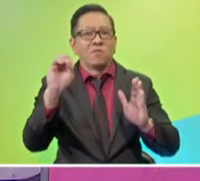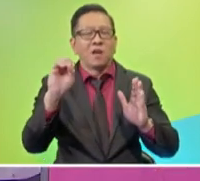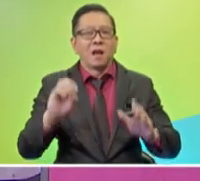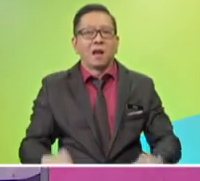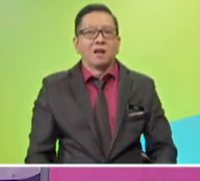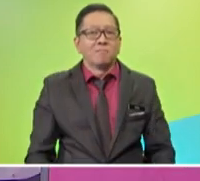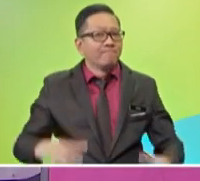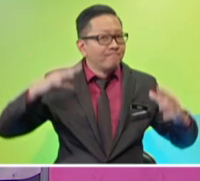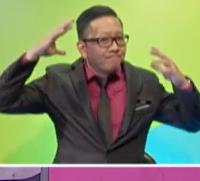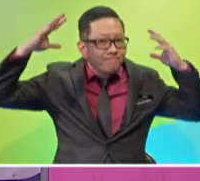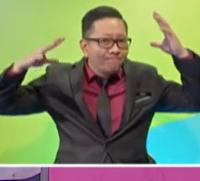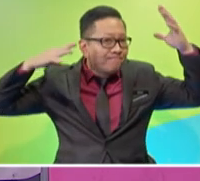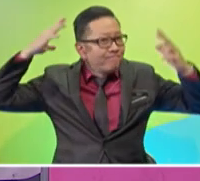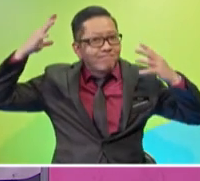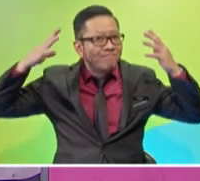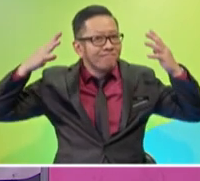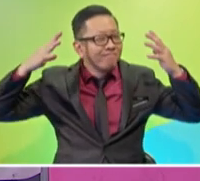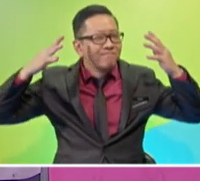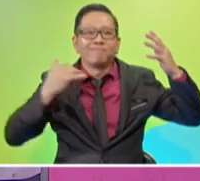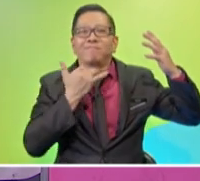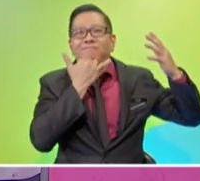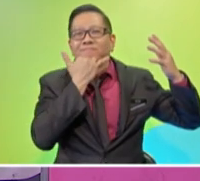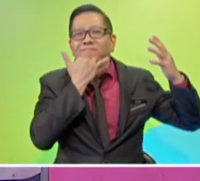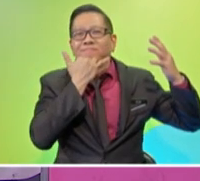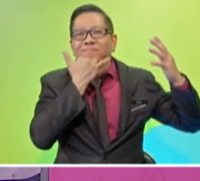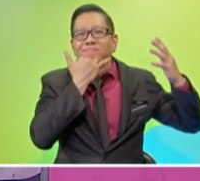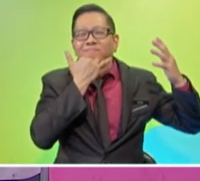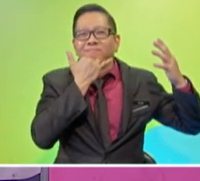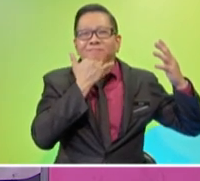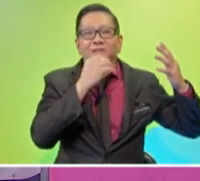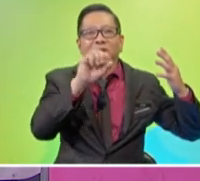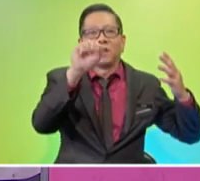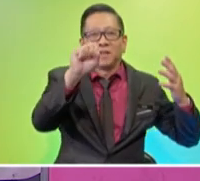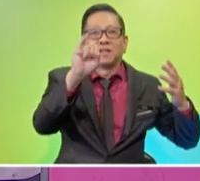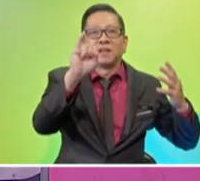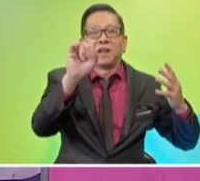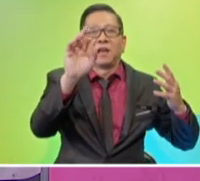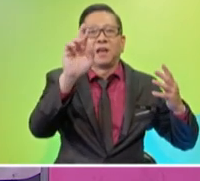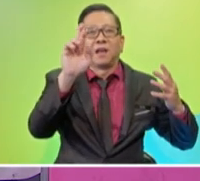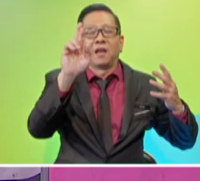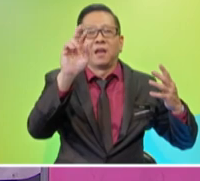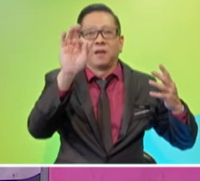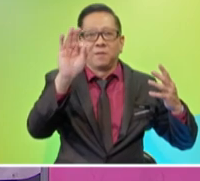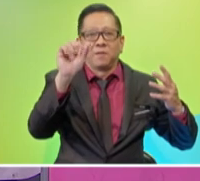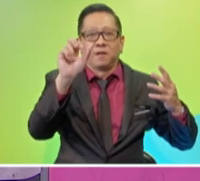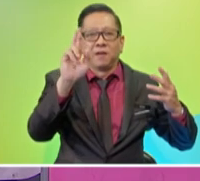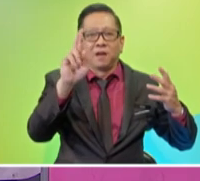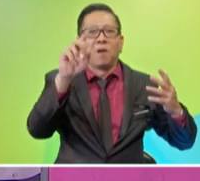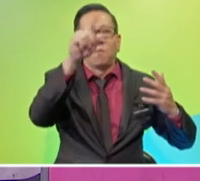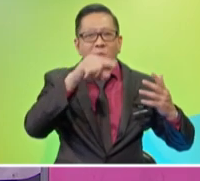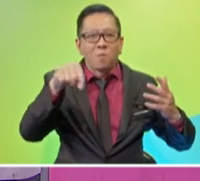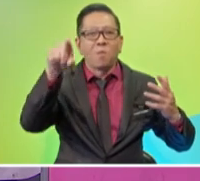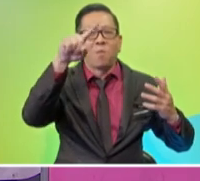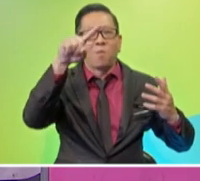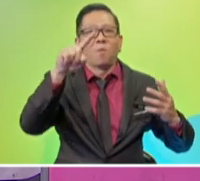Jangan keliru. Betul. Jangan tersalah. Kalau sifar bentuknya apa, cikgu? Sifar maksudnya seperti oval ini, bulat